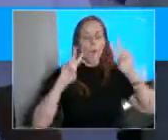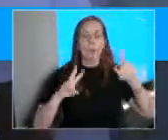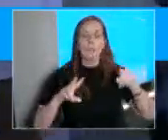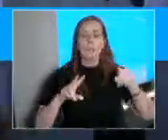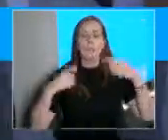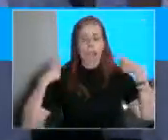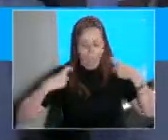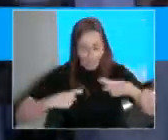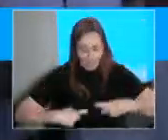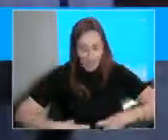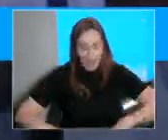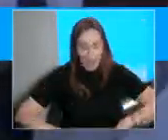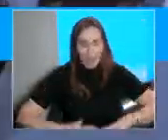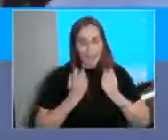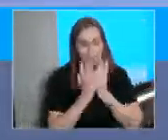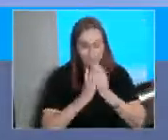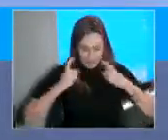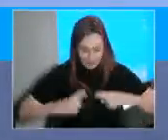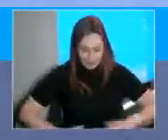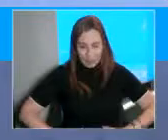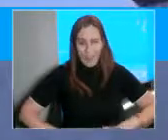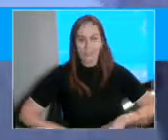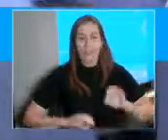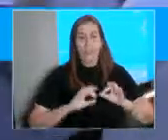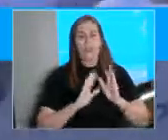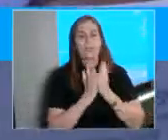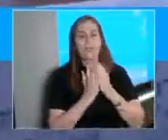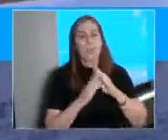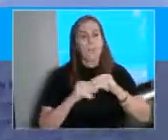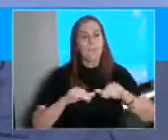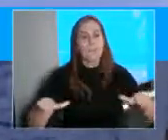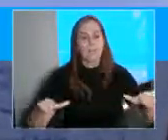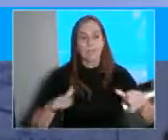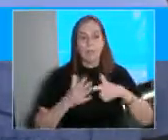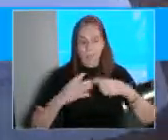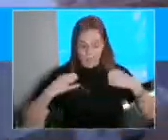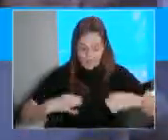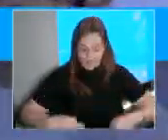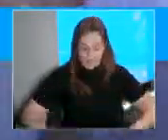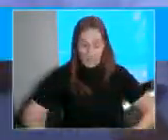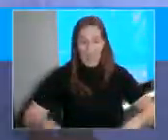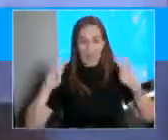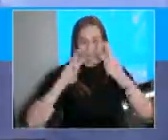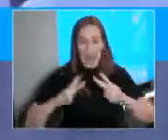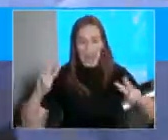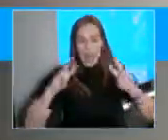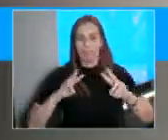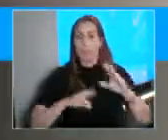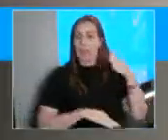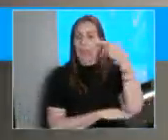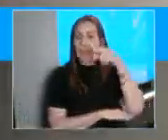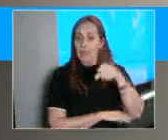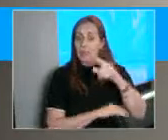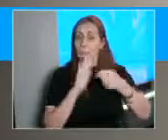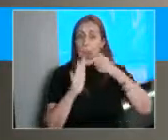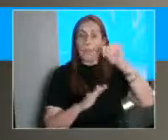בצבעי הטלית בעלת פתיל התחלת שמוקרה בספר במדבר, ונתנו על ציצית הכנף פתיל תחלת. דגל זה